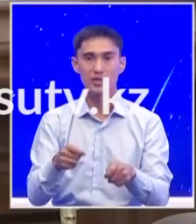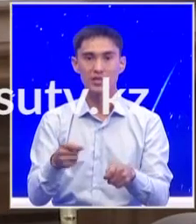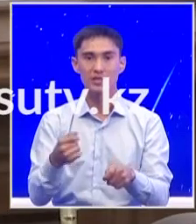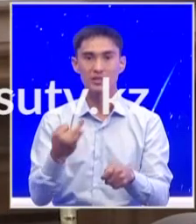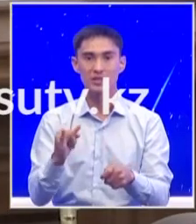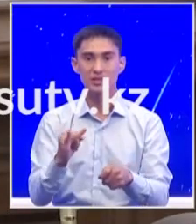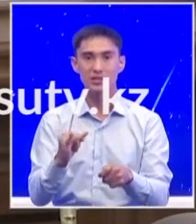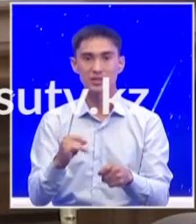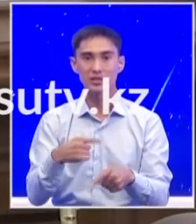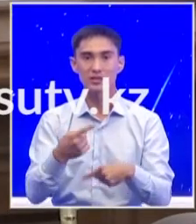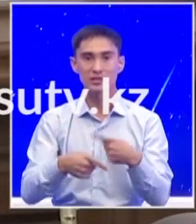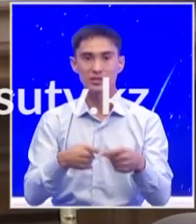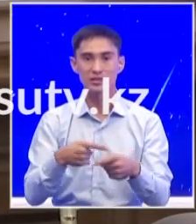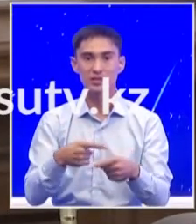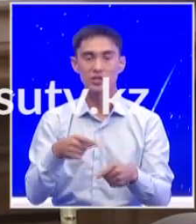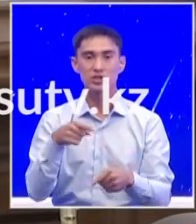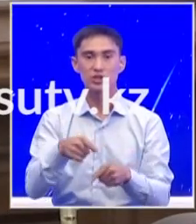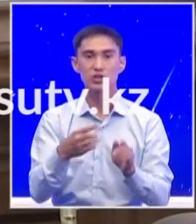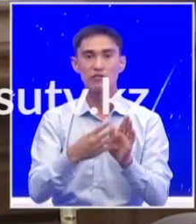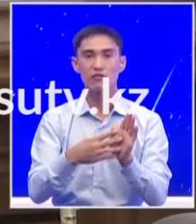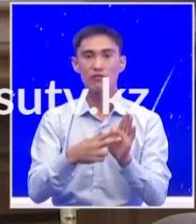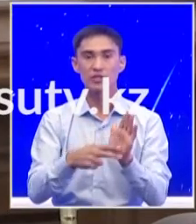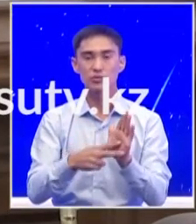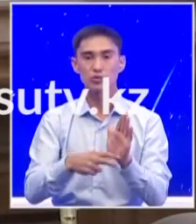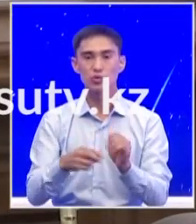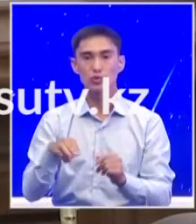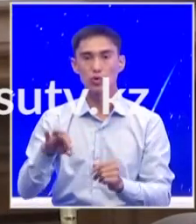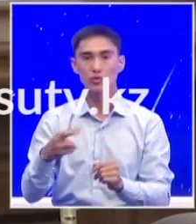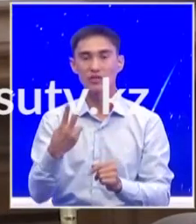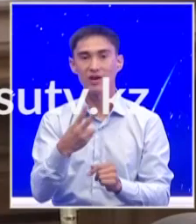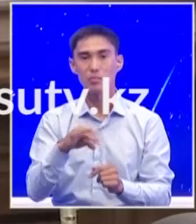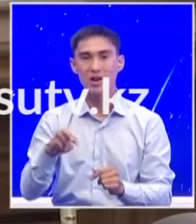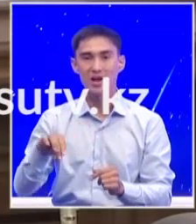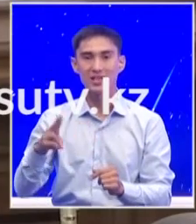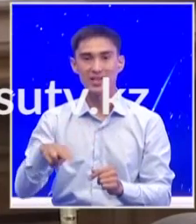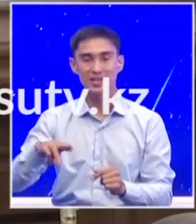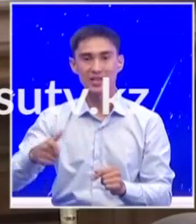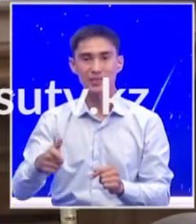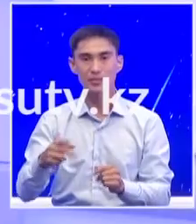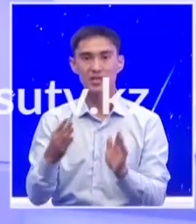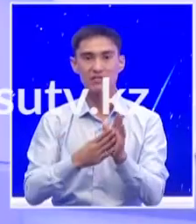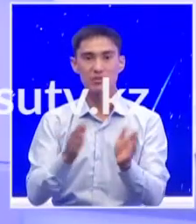АЗПТ в объеме 4800 тонн на 2,6 миллиарда тенге по 9 позициям.